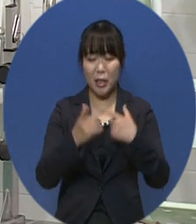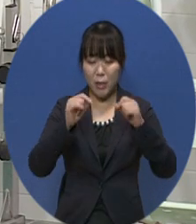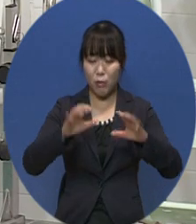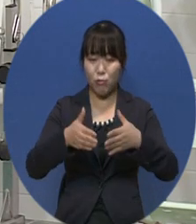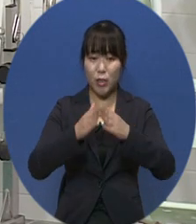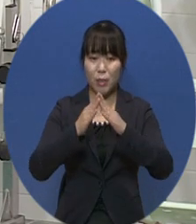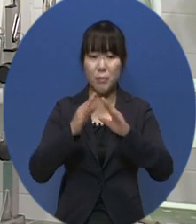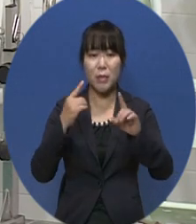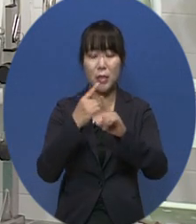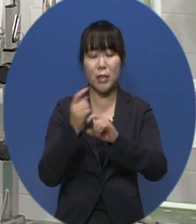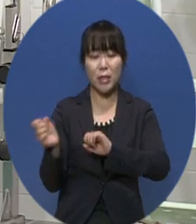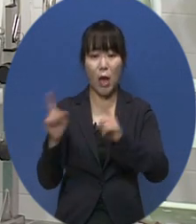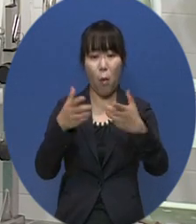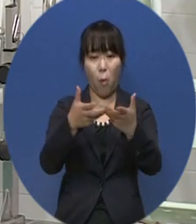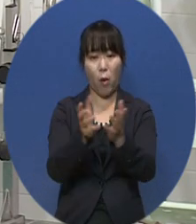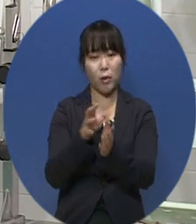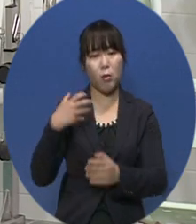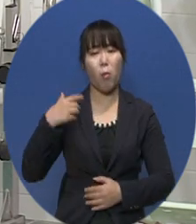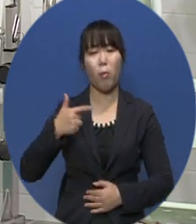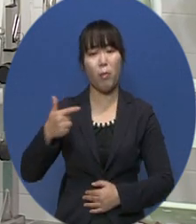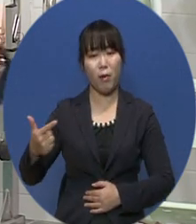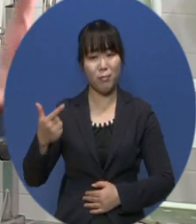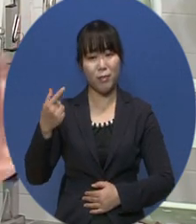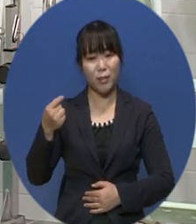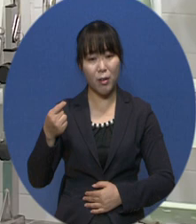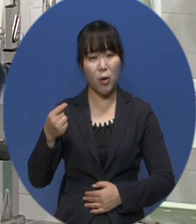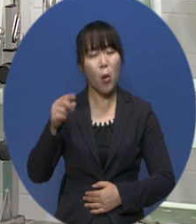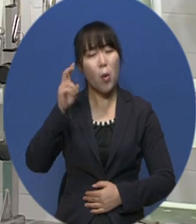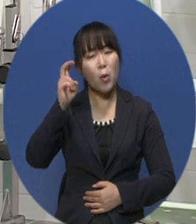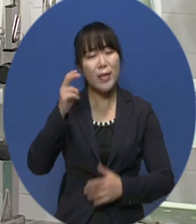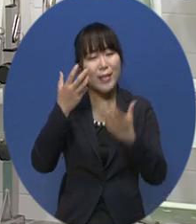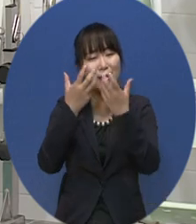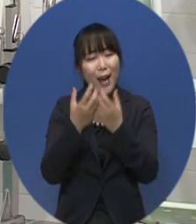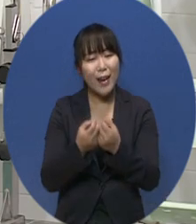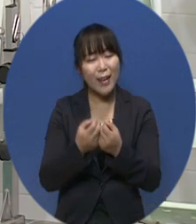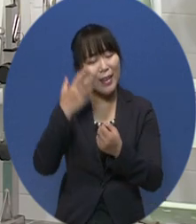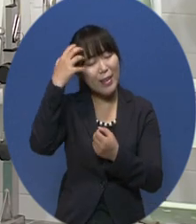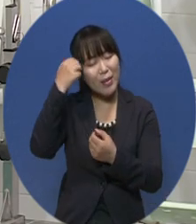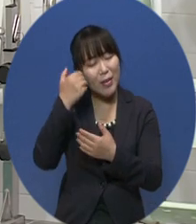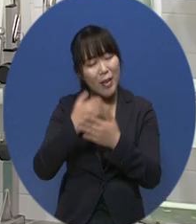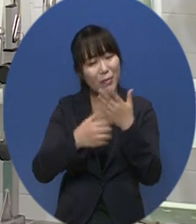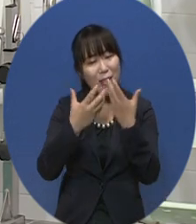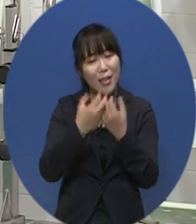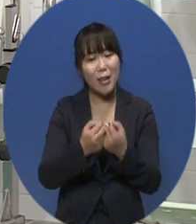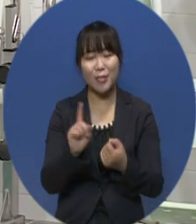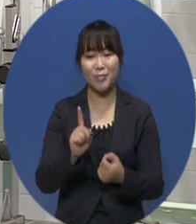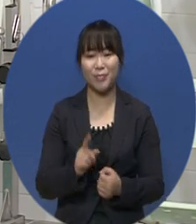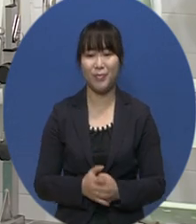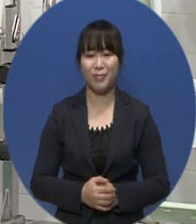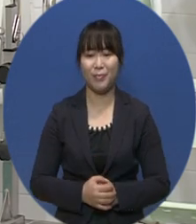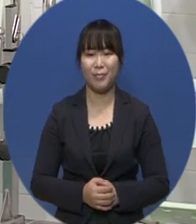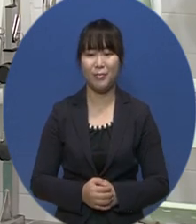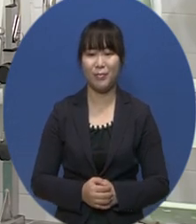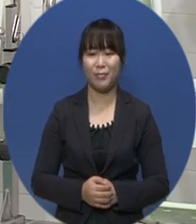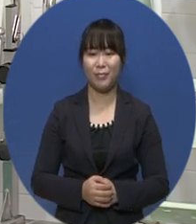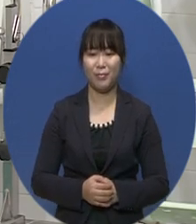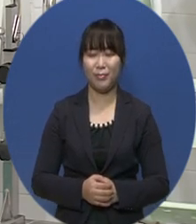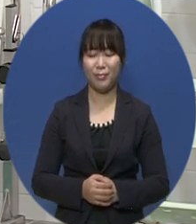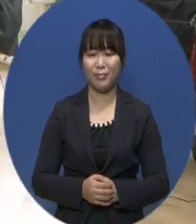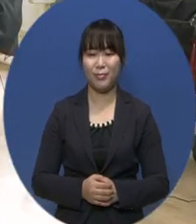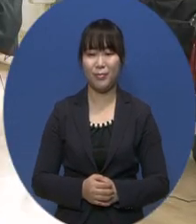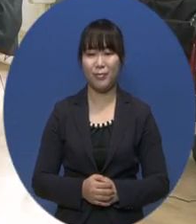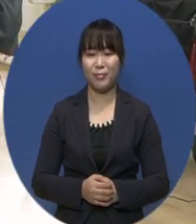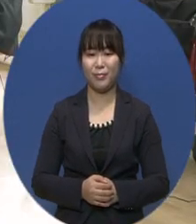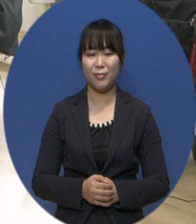국립재활병원의 역할이 큰 거라고 좀 생각이 드는데 네. 몇몇 혹시 사례가 있다면 원장님이 기억나시는 분 중에 설명 좀 부탁드릴게요. 네.